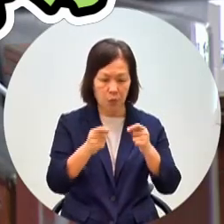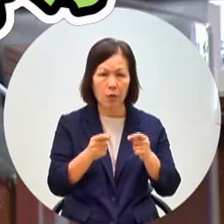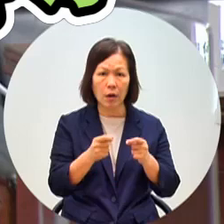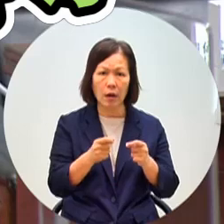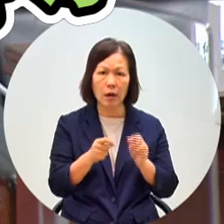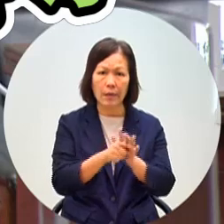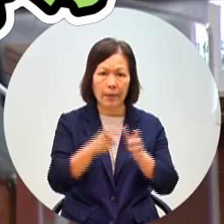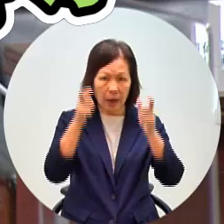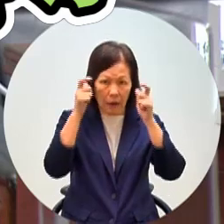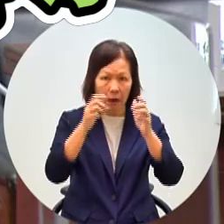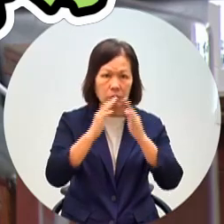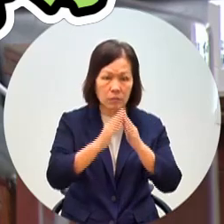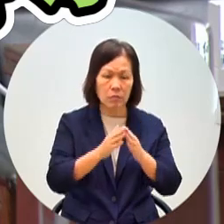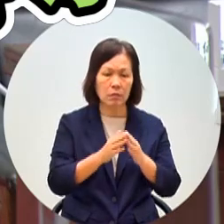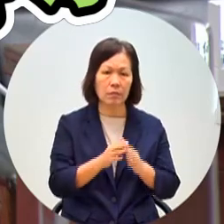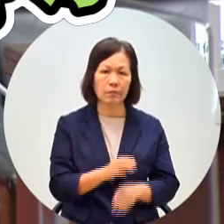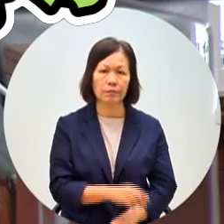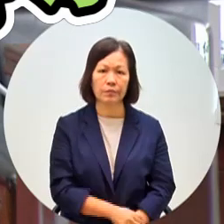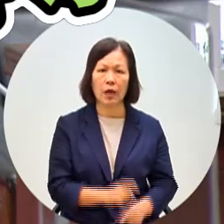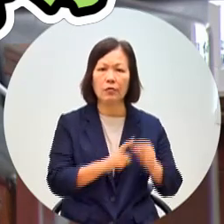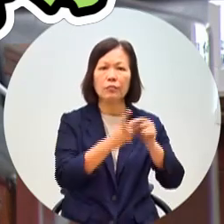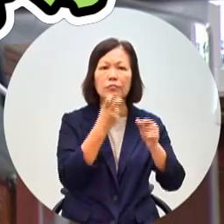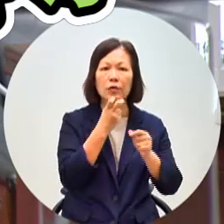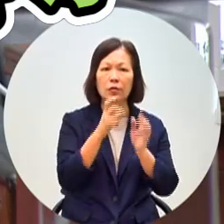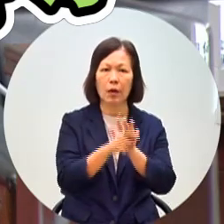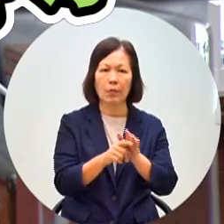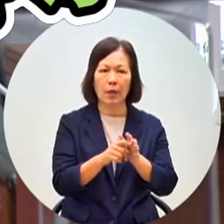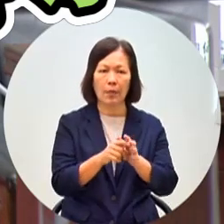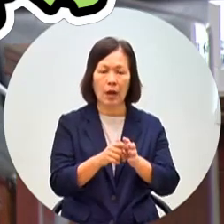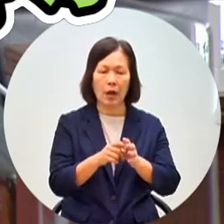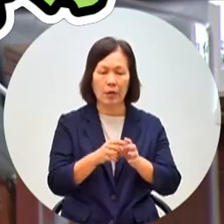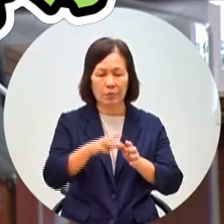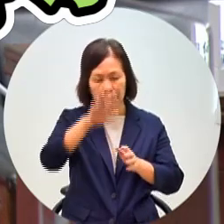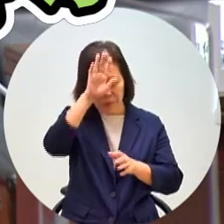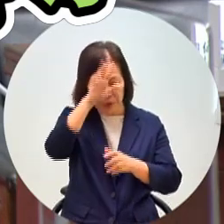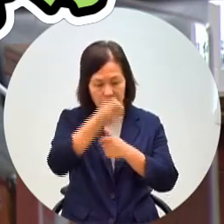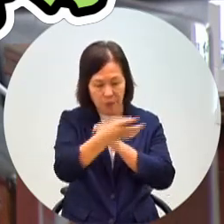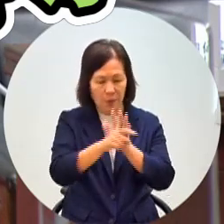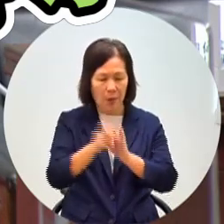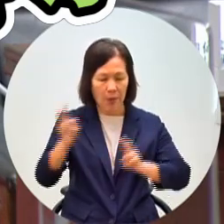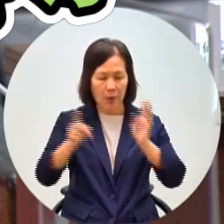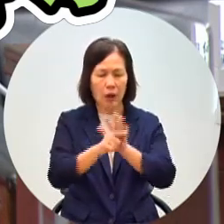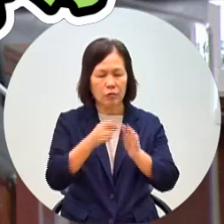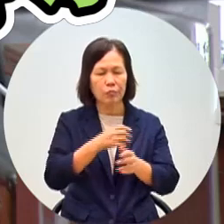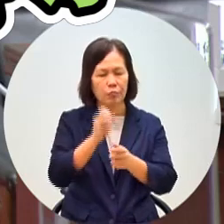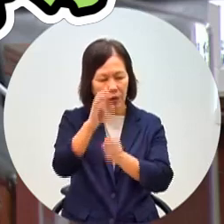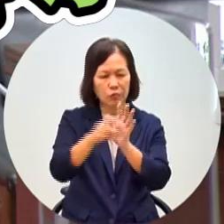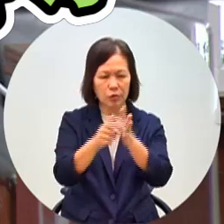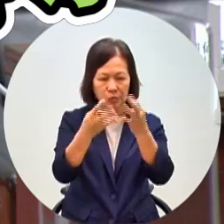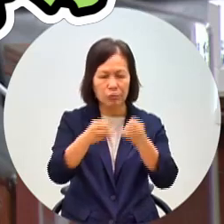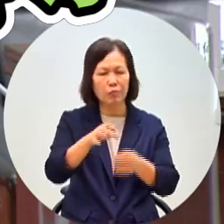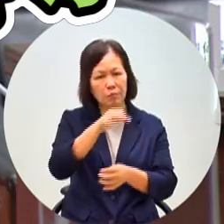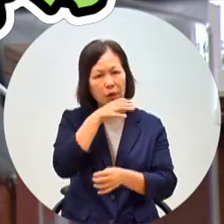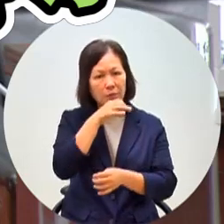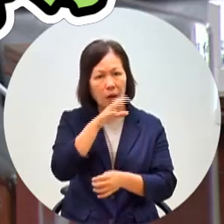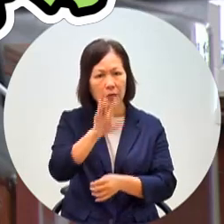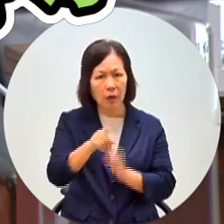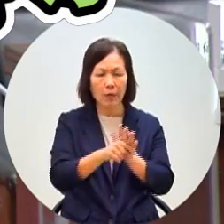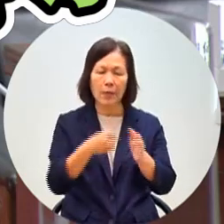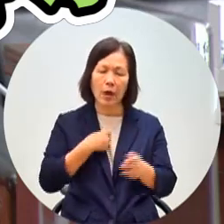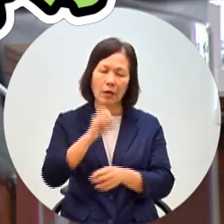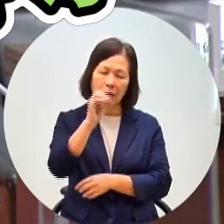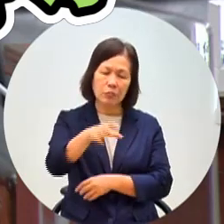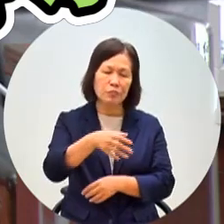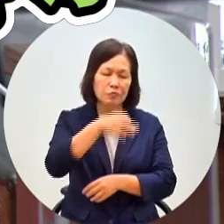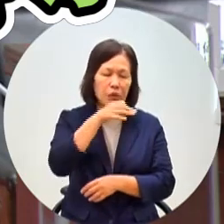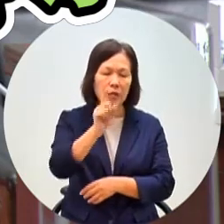高雄市中央疾管署都一直说快筛足够，快筛足够。本席在这边告诉你们，什么叫快筛足